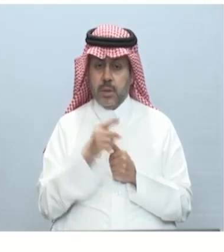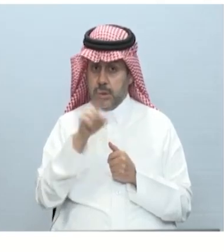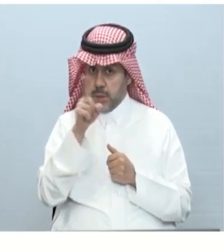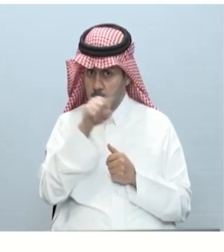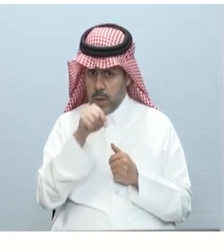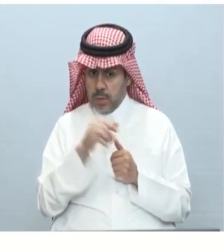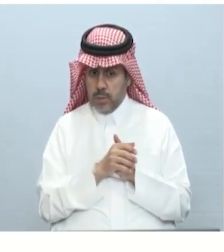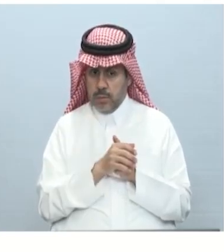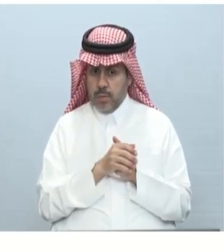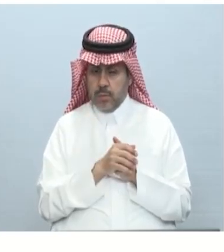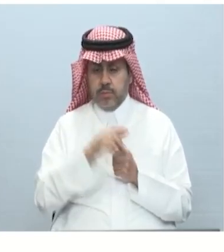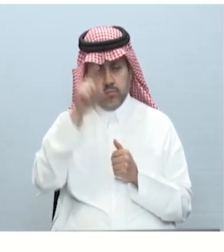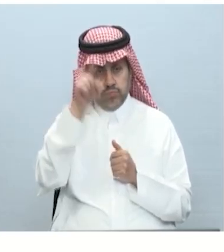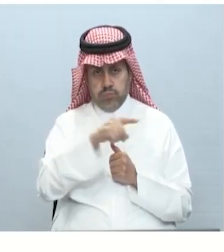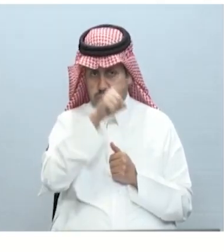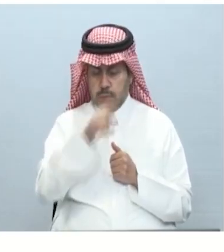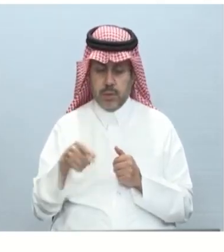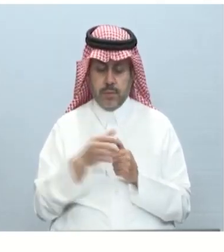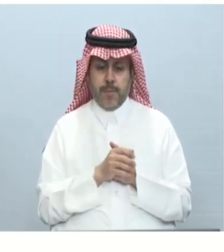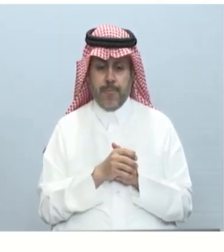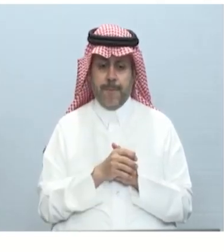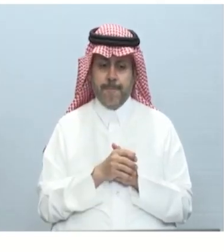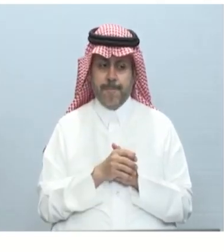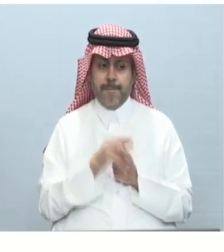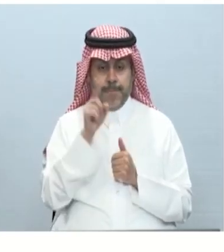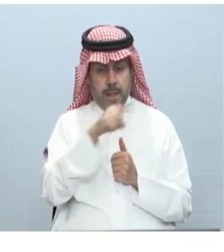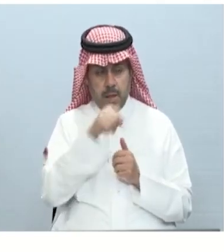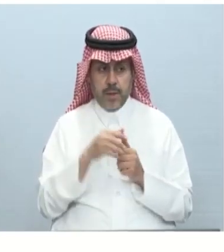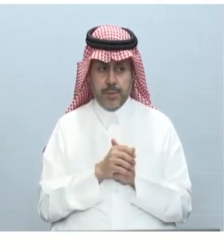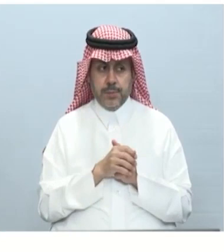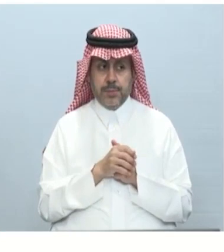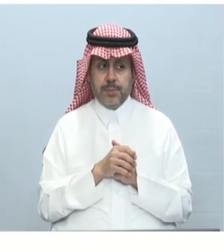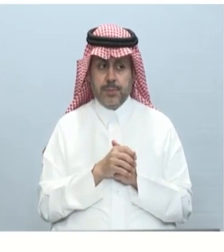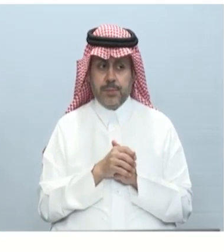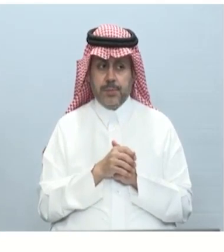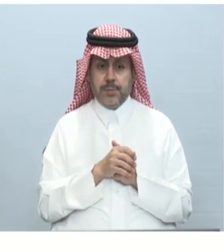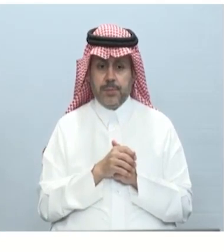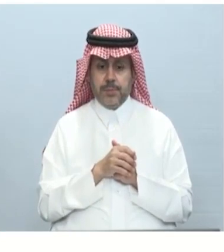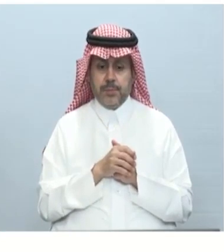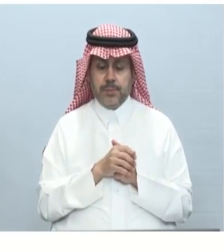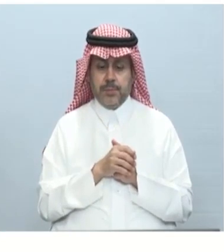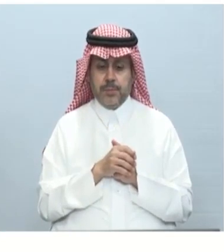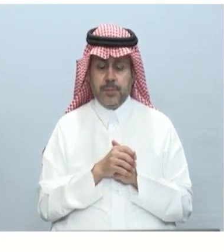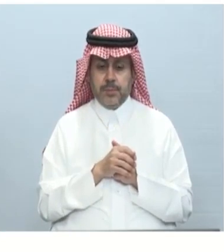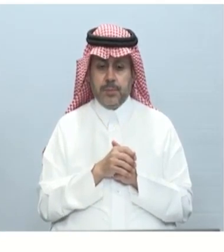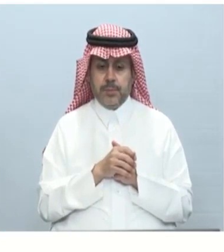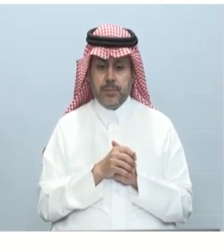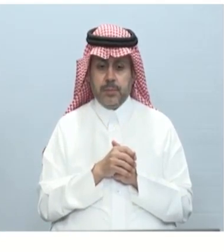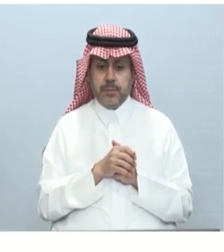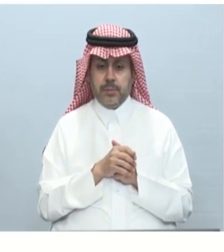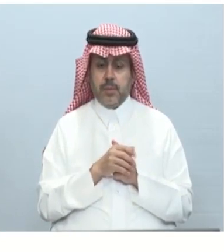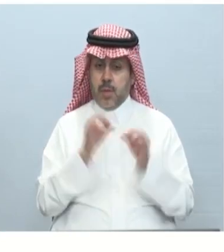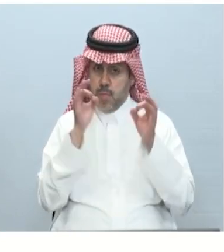صحيحه ام خاطئه بلا شك ان العباره بلا شك ان العباره خاطئه بلا شك ان العباره خاطئه